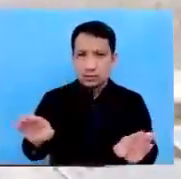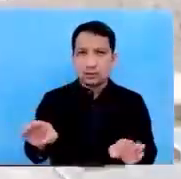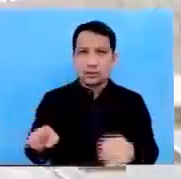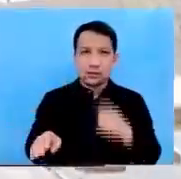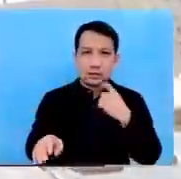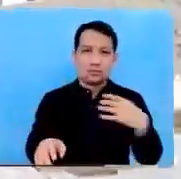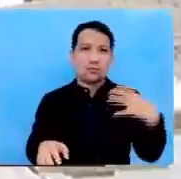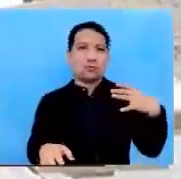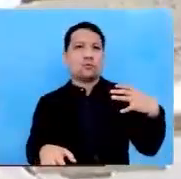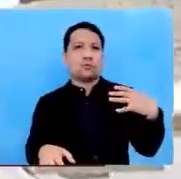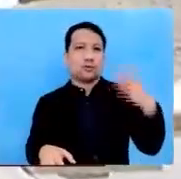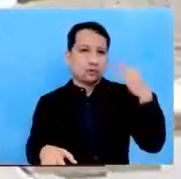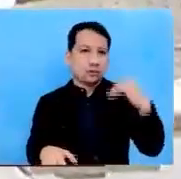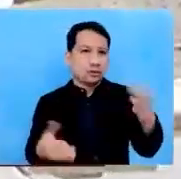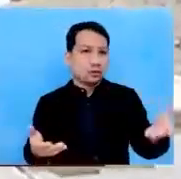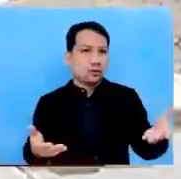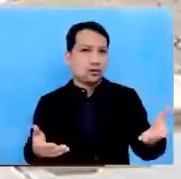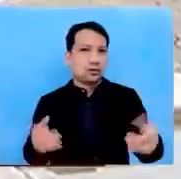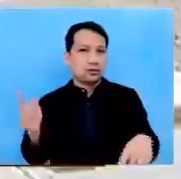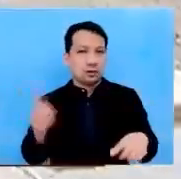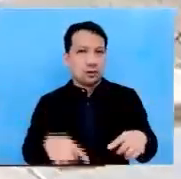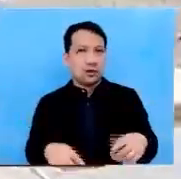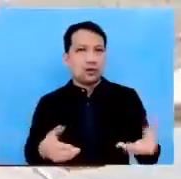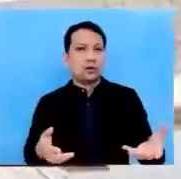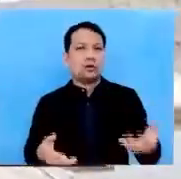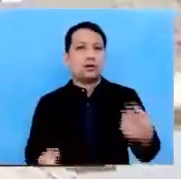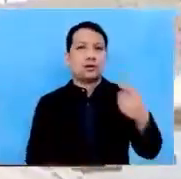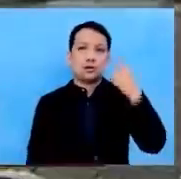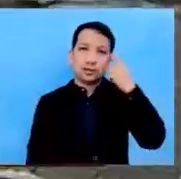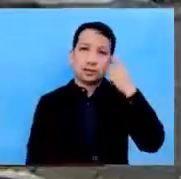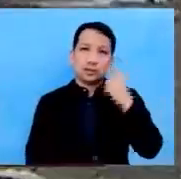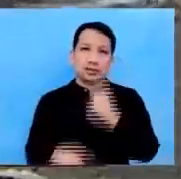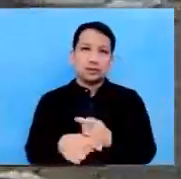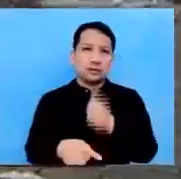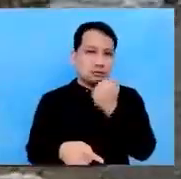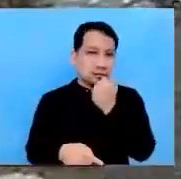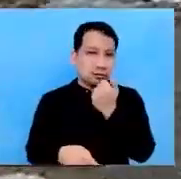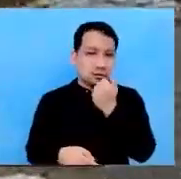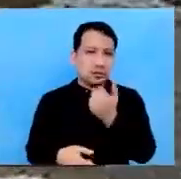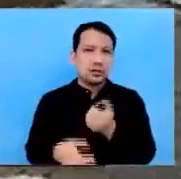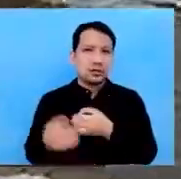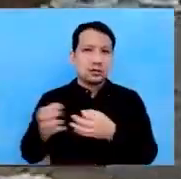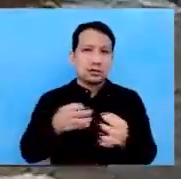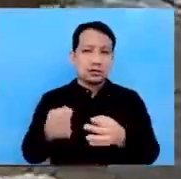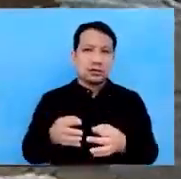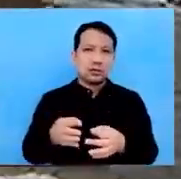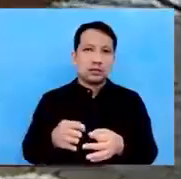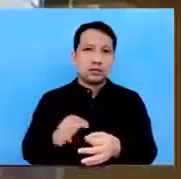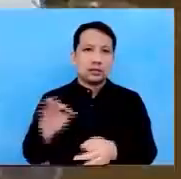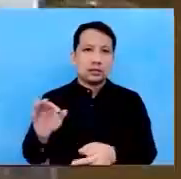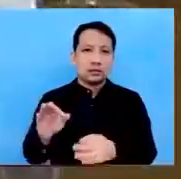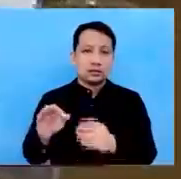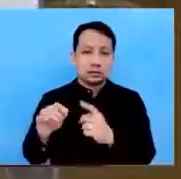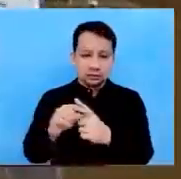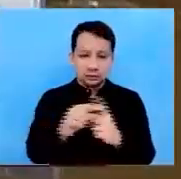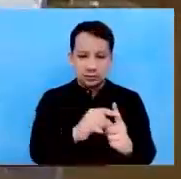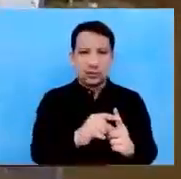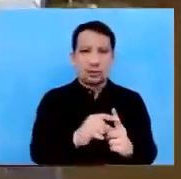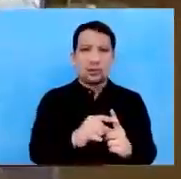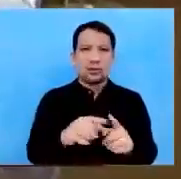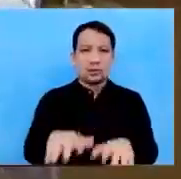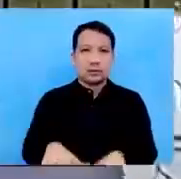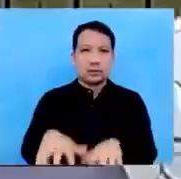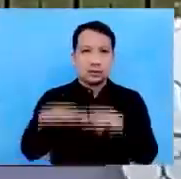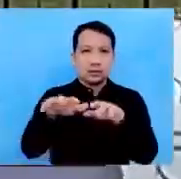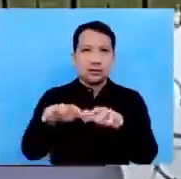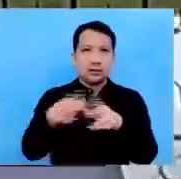ba't hanggang ngayon wala? Hindi tama naman. Paliwanag ng pamunuan ng Legacy Memorial Park, baha pa rin sa ilang